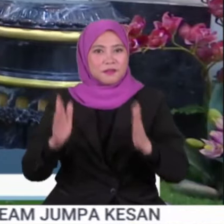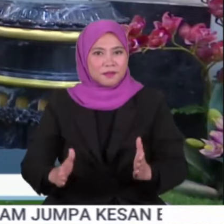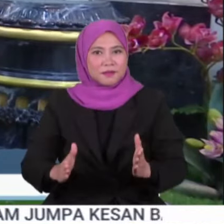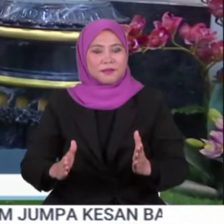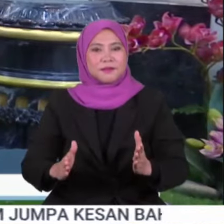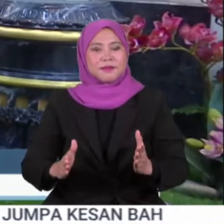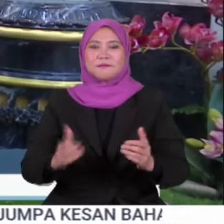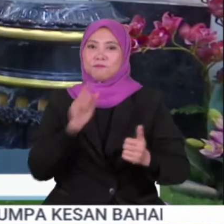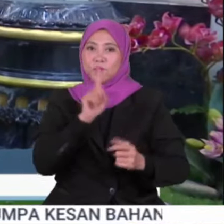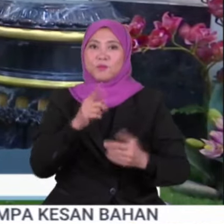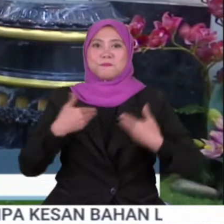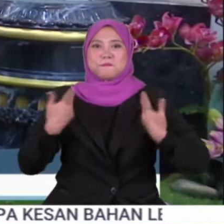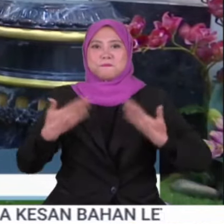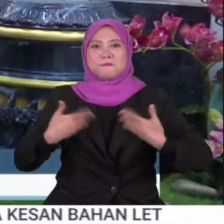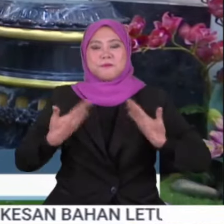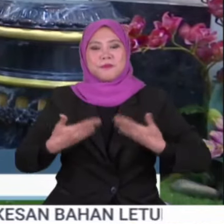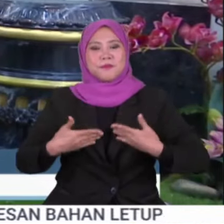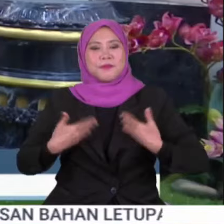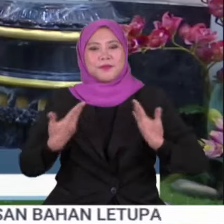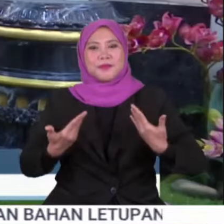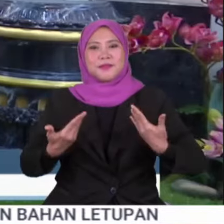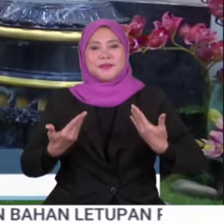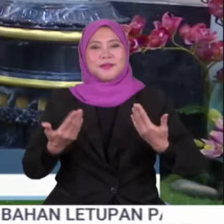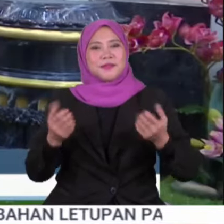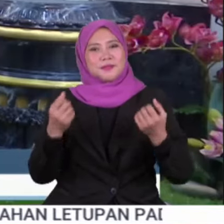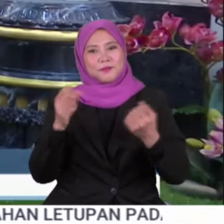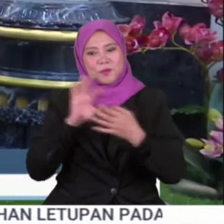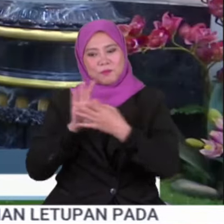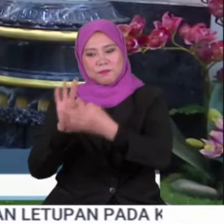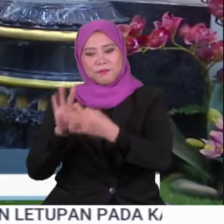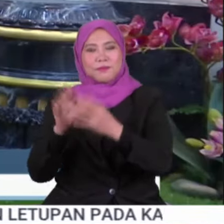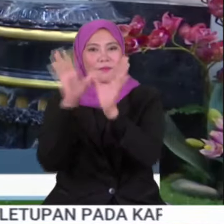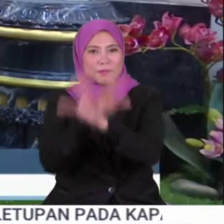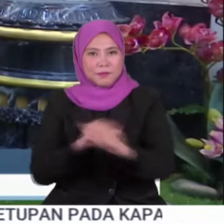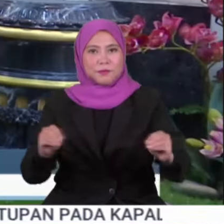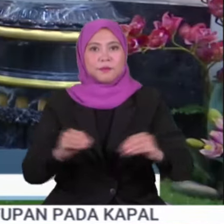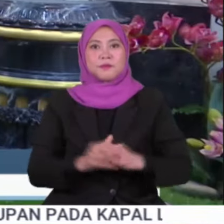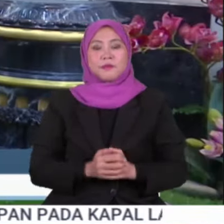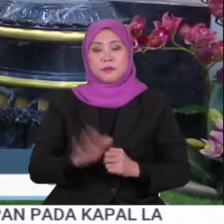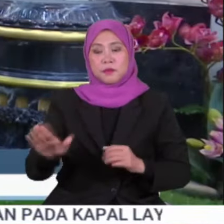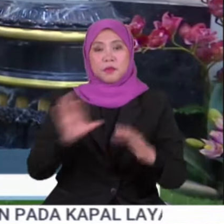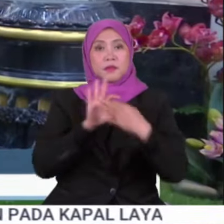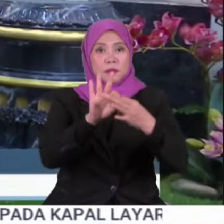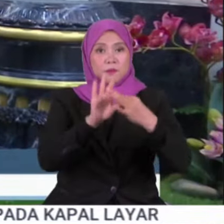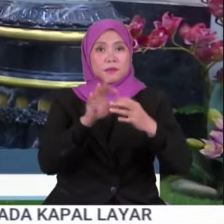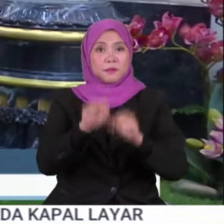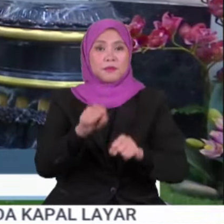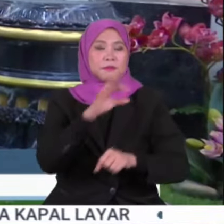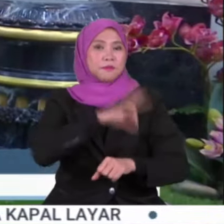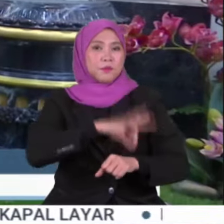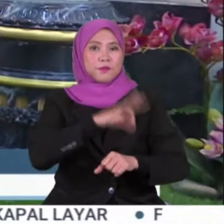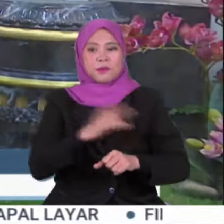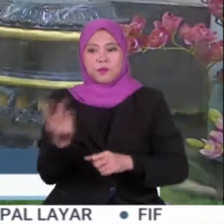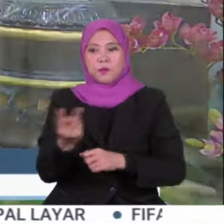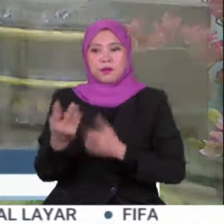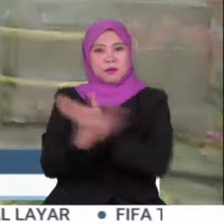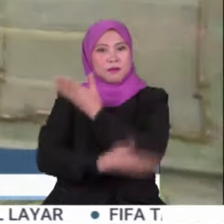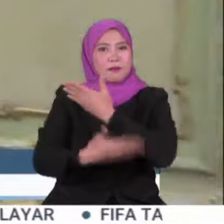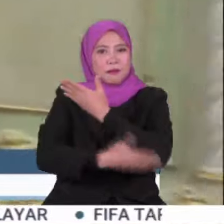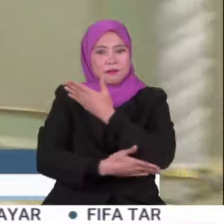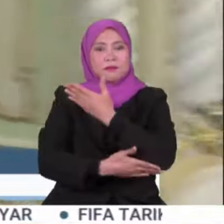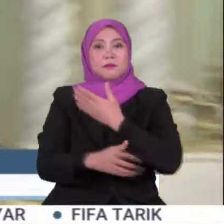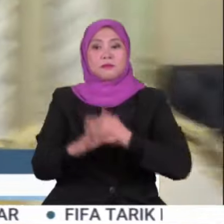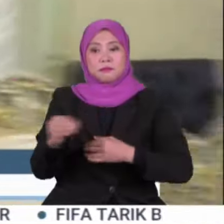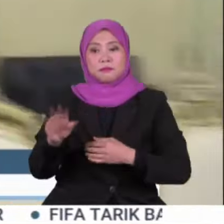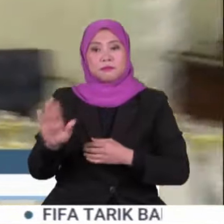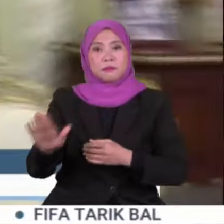we would be very happy to support Sarawak. Jelasnya, kerjasama ini akan memberi manfaat kepada dua-dua negara.